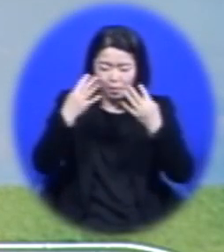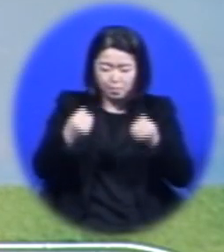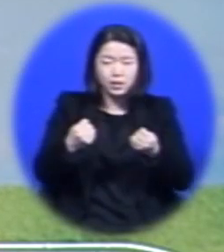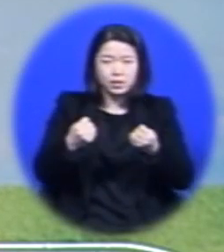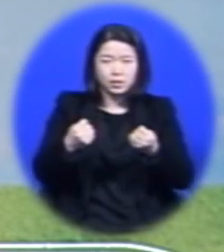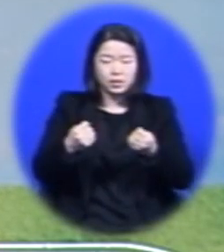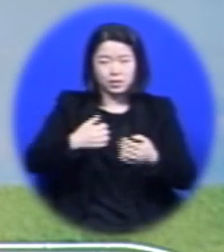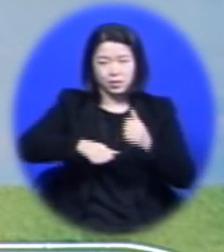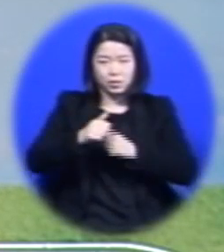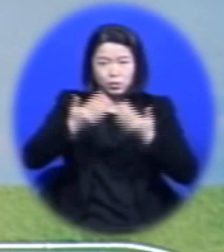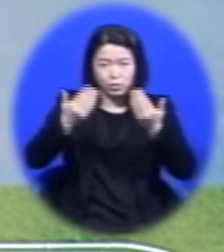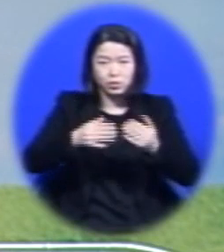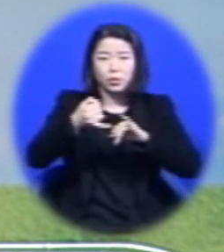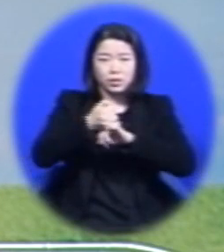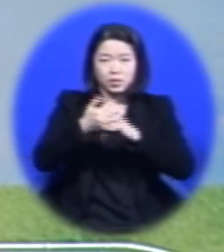약속하셨습니다